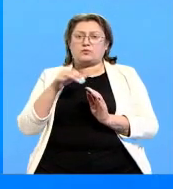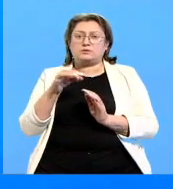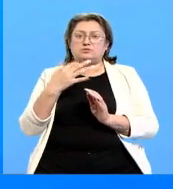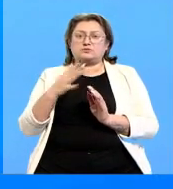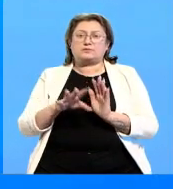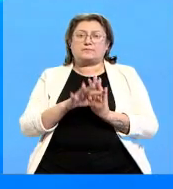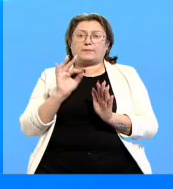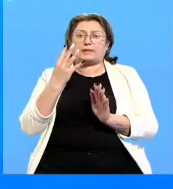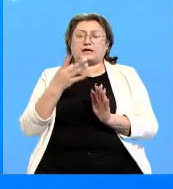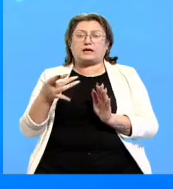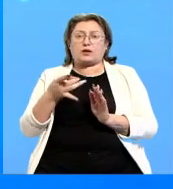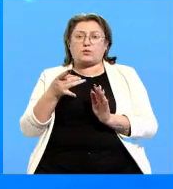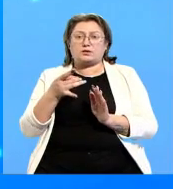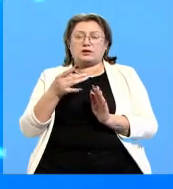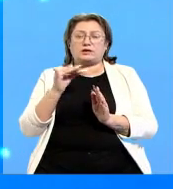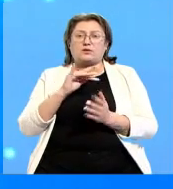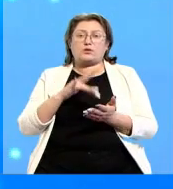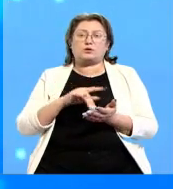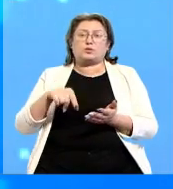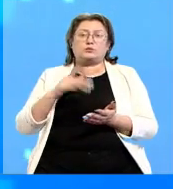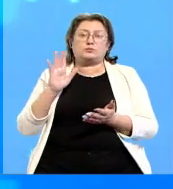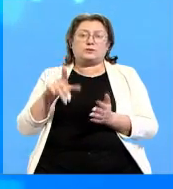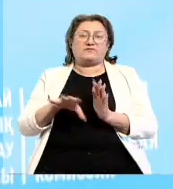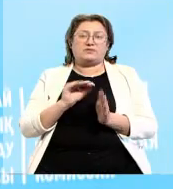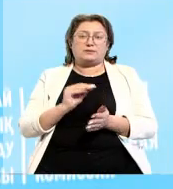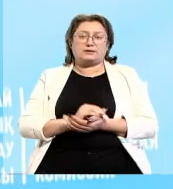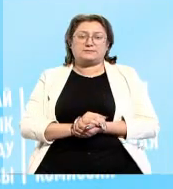130 мыңға жуық азамат дауыс береді деп күтілуде.